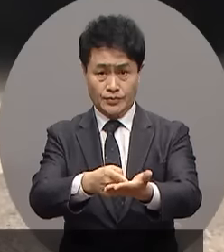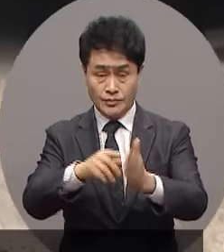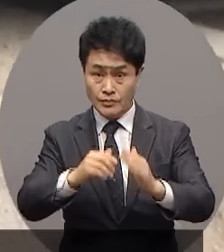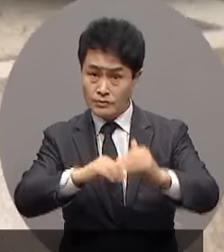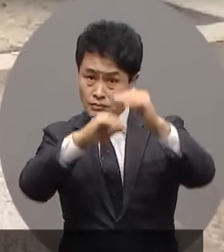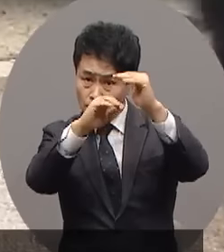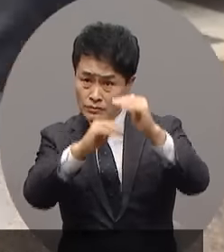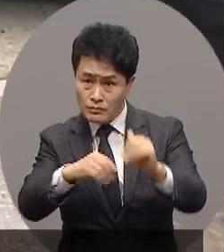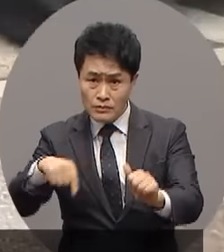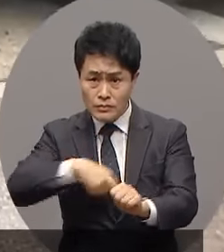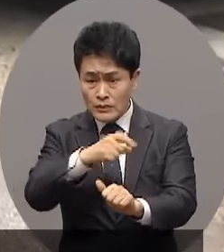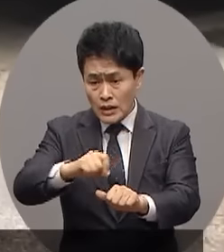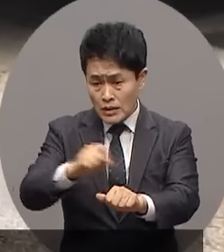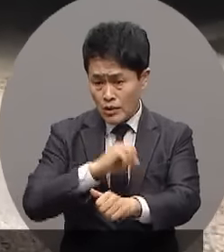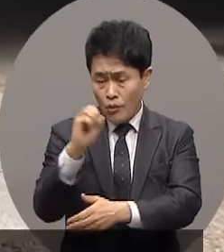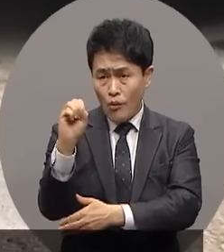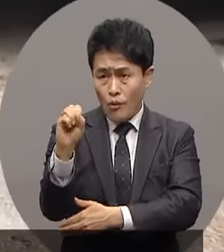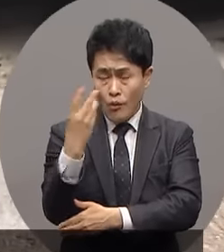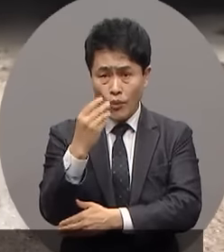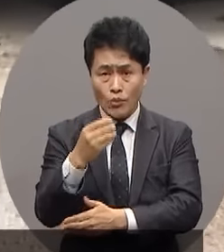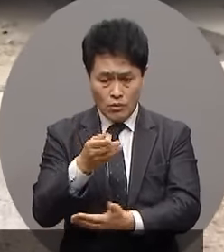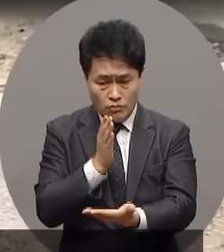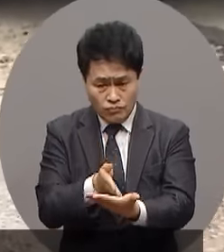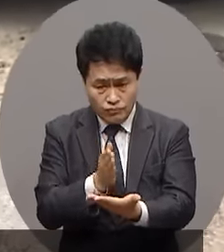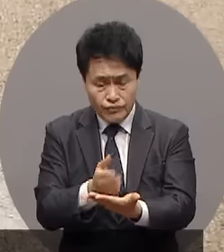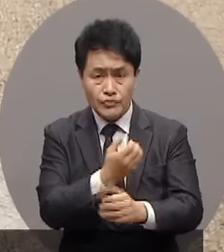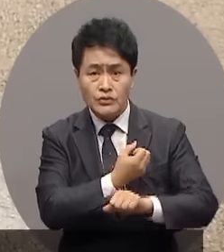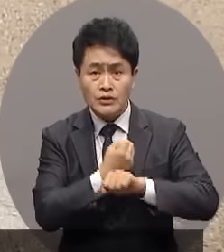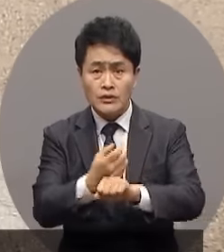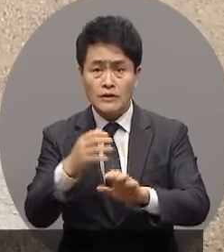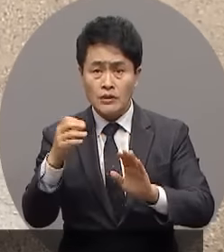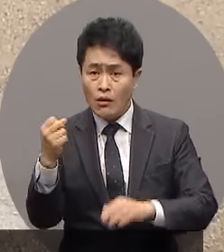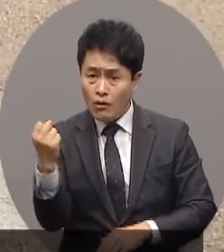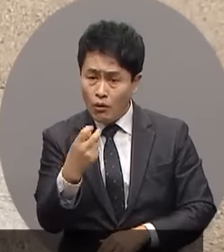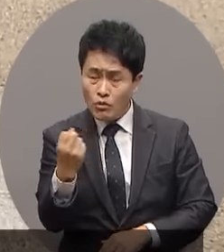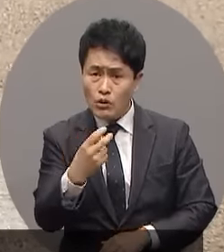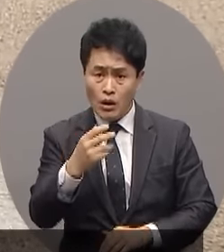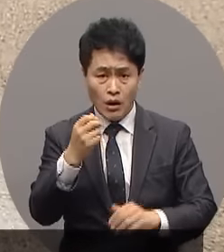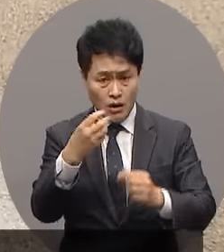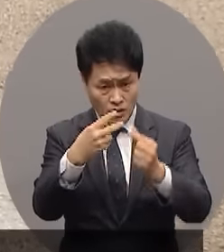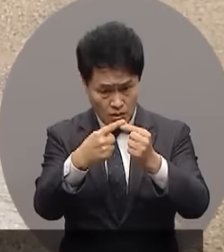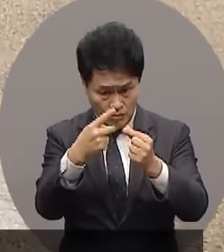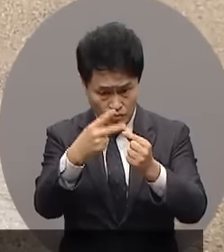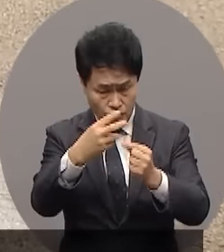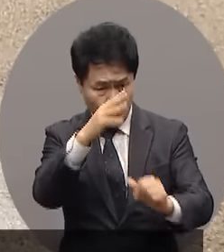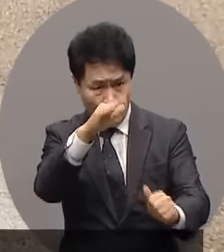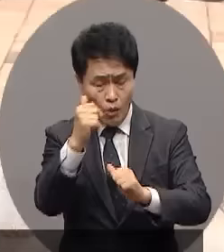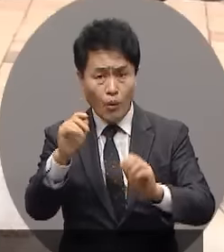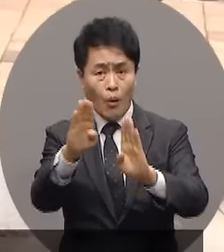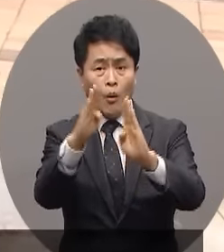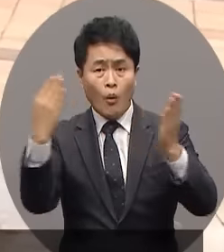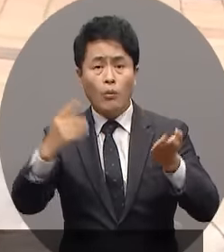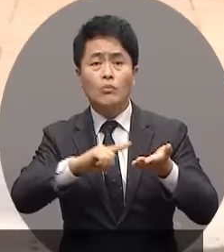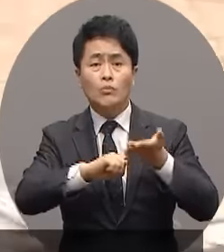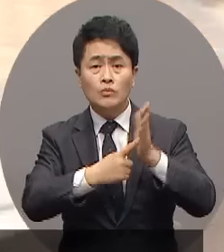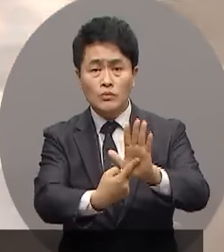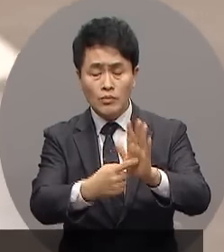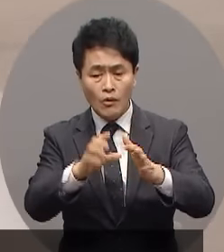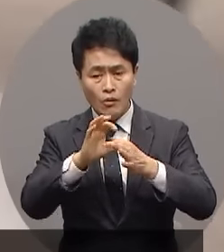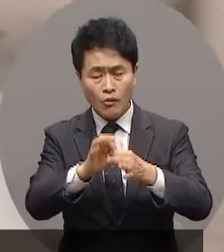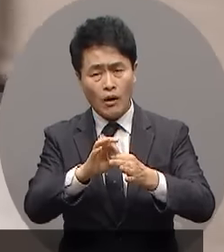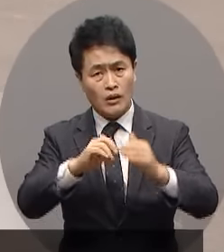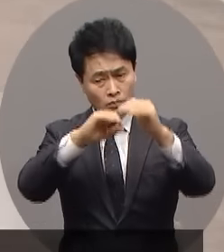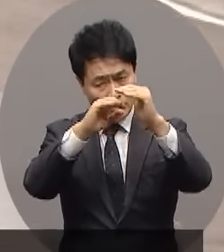수관 용이 정론 보도로 다뤄졌고 제 차례에 걸친 소환이 모두 공개로 이루어지면서 사건 관계인이